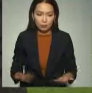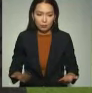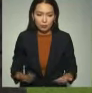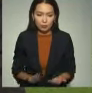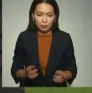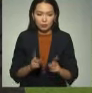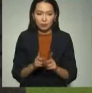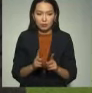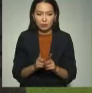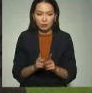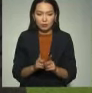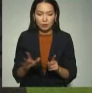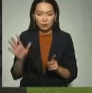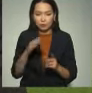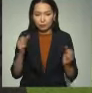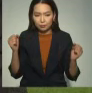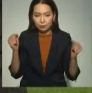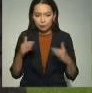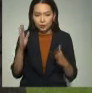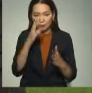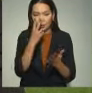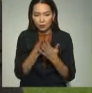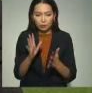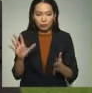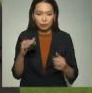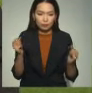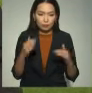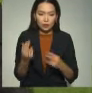қарамай бәрі келіп жиналып, мына жерге ойын білдіріп отыр.